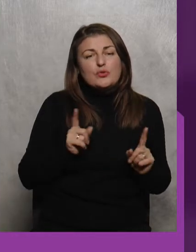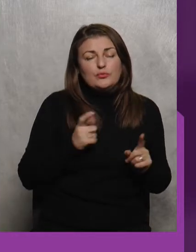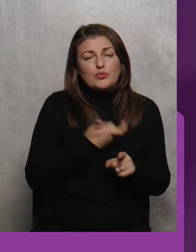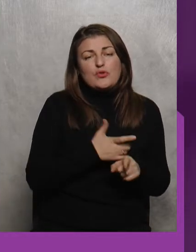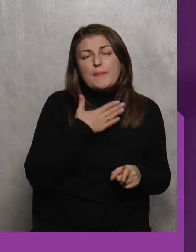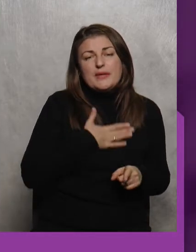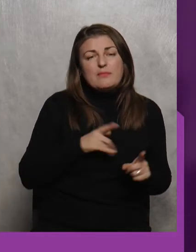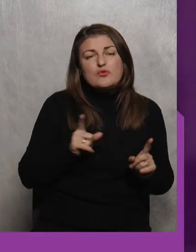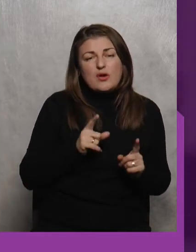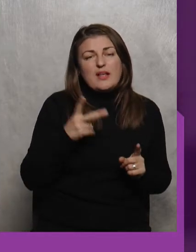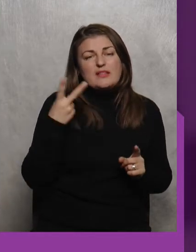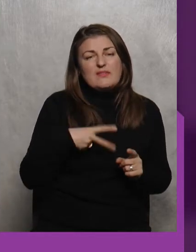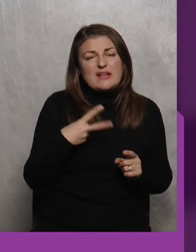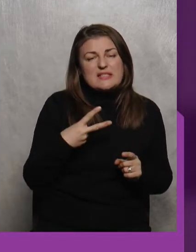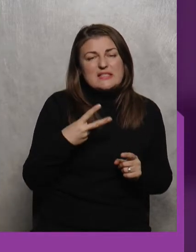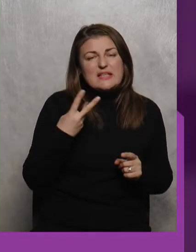дуже приємно, що